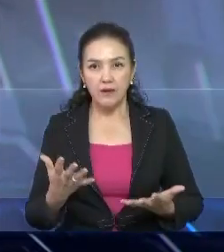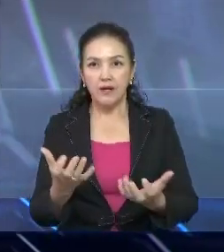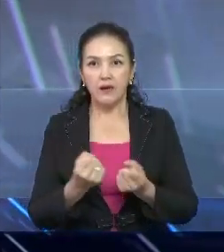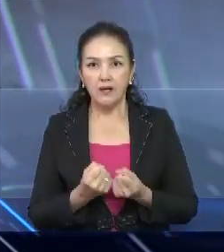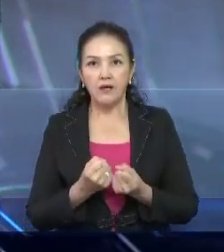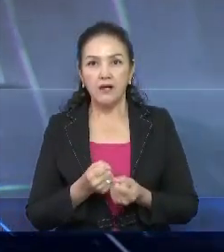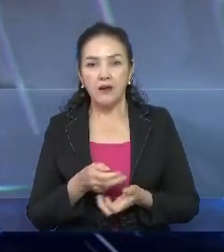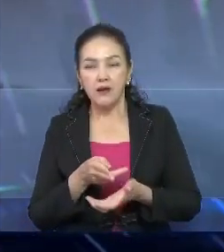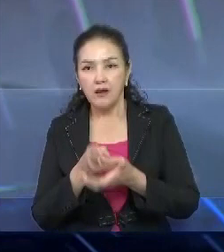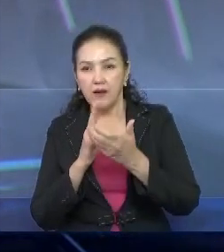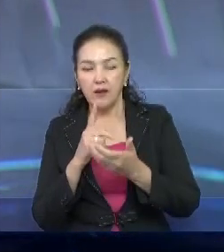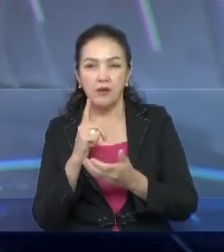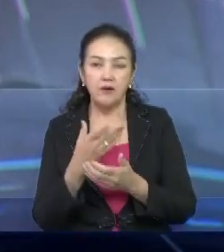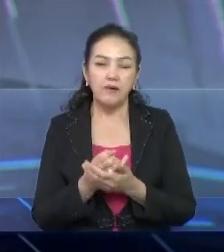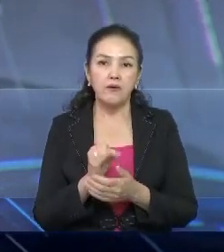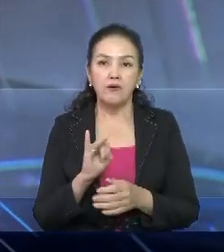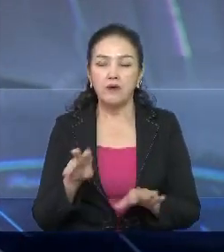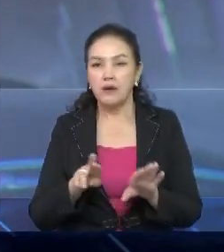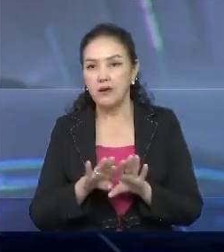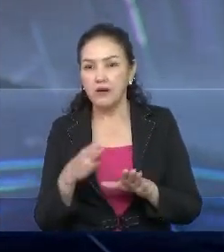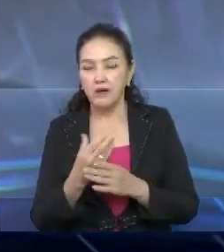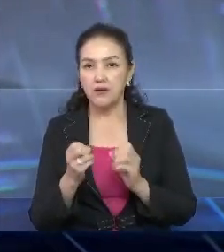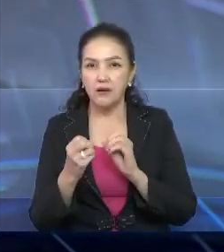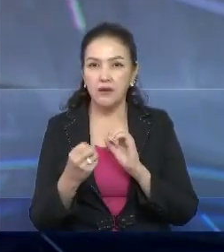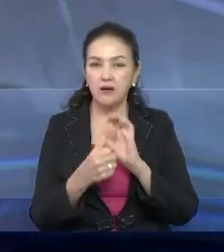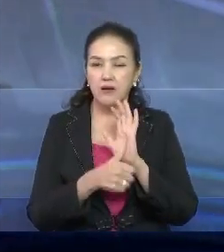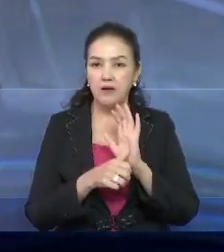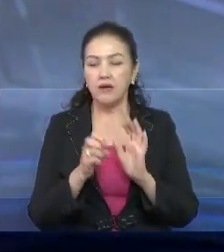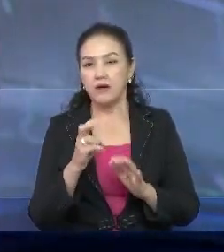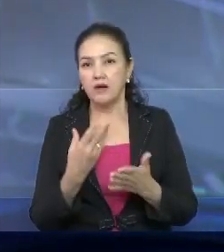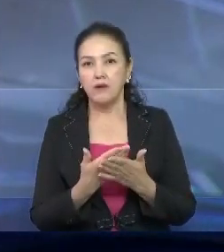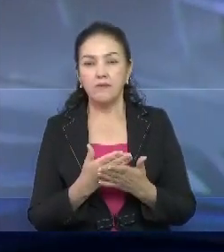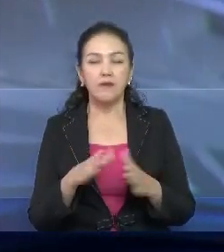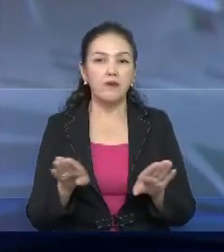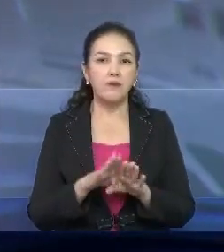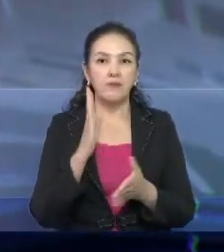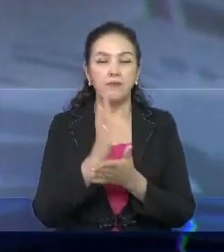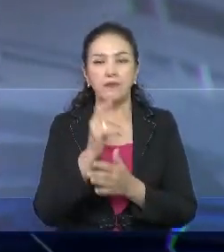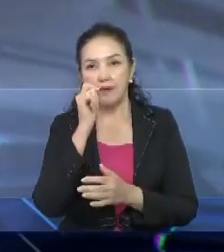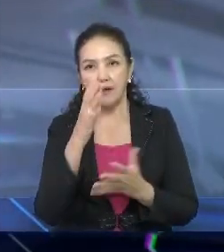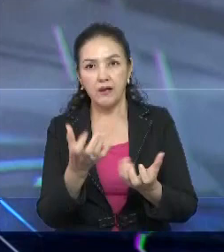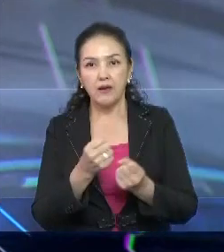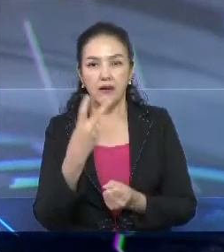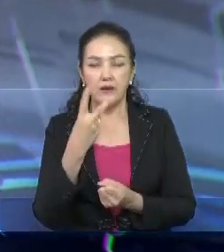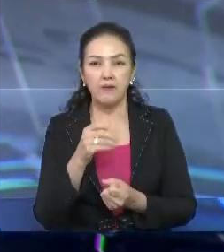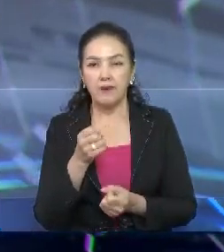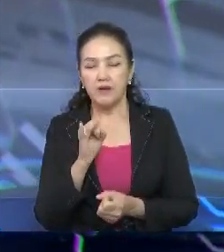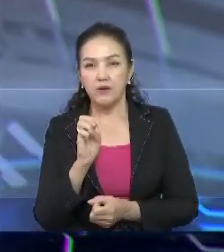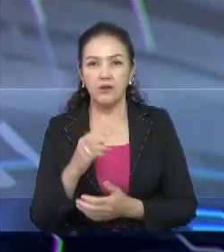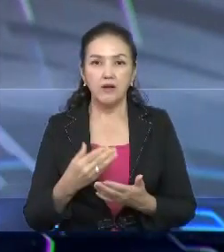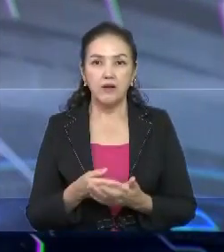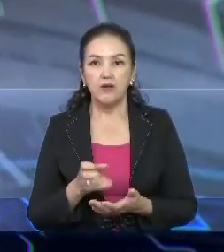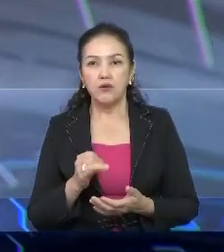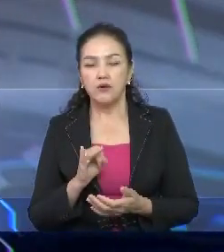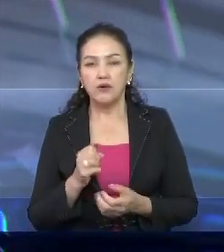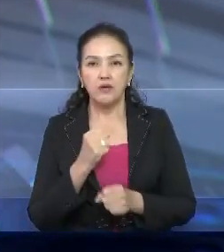обнаружен обрез одноствольного огнестрельного оружия 16-го калибра. Помимо него у мужчины изъяли два патрона и нож